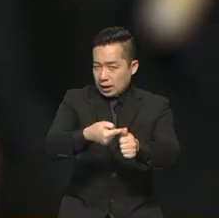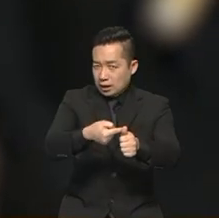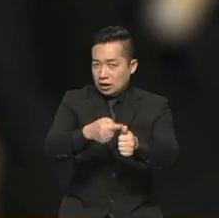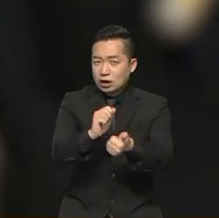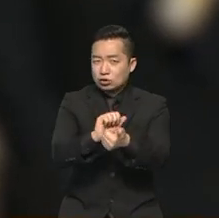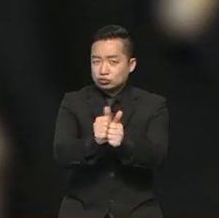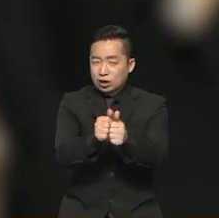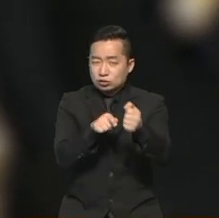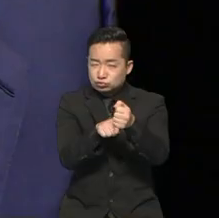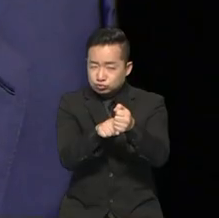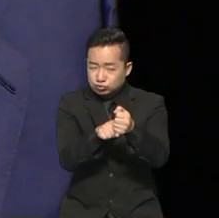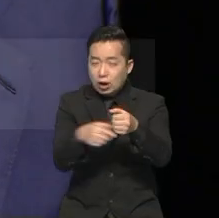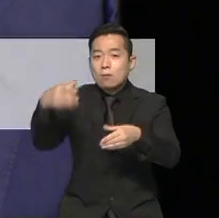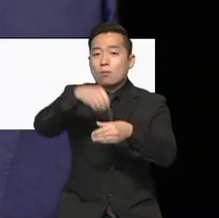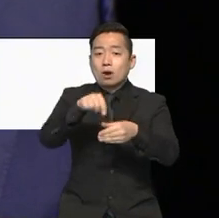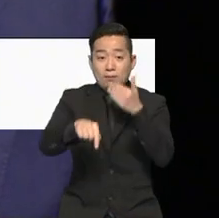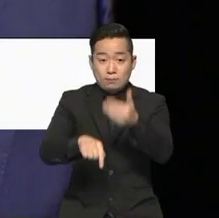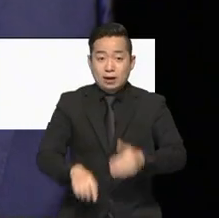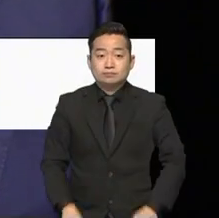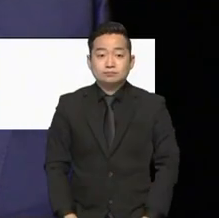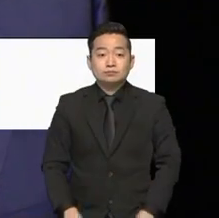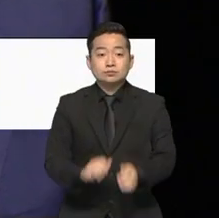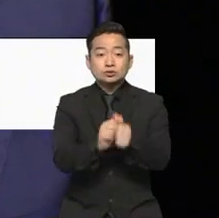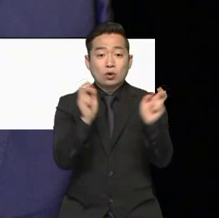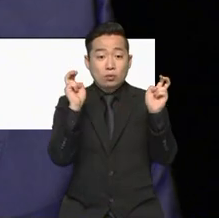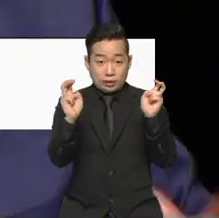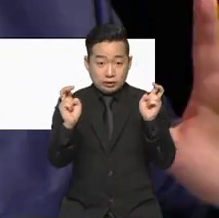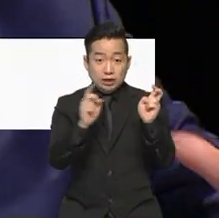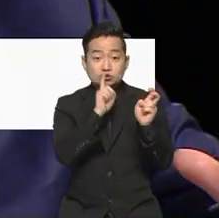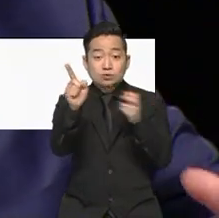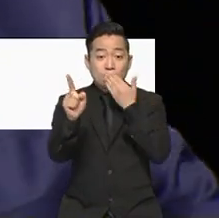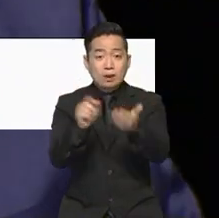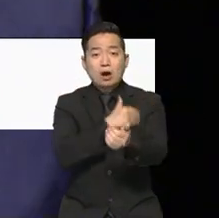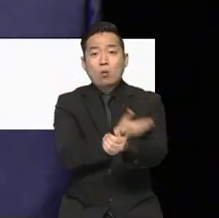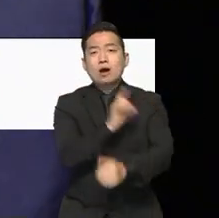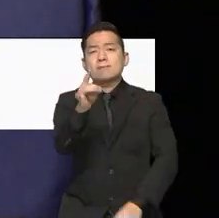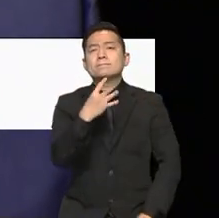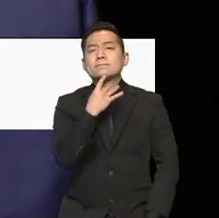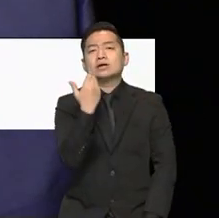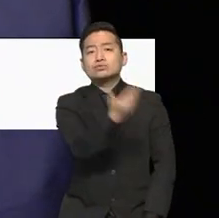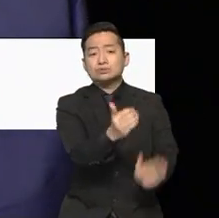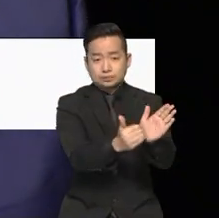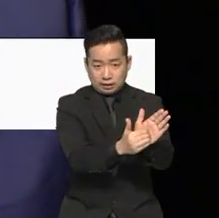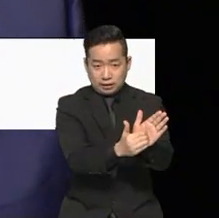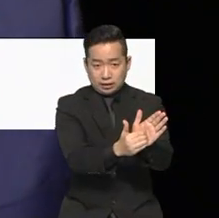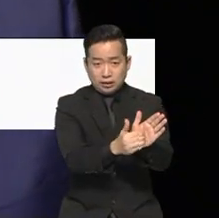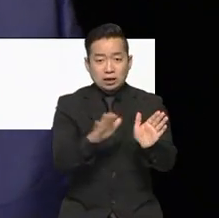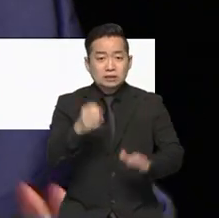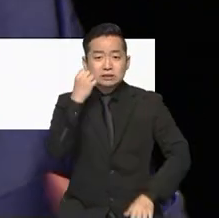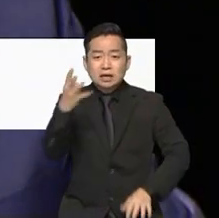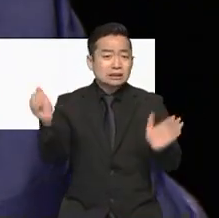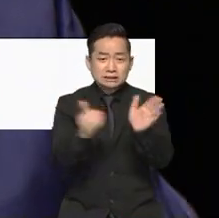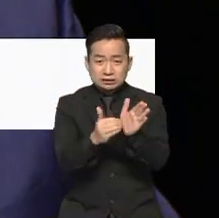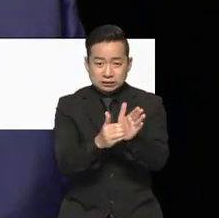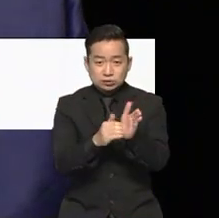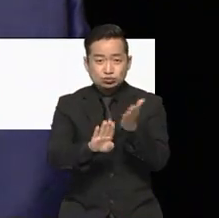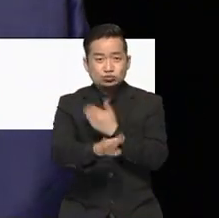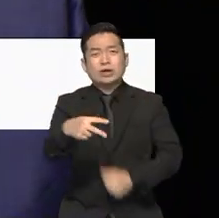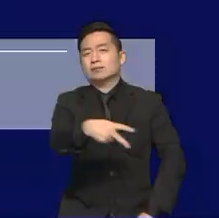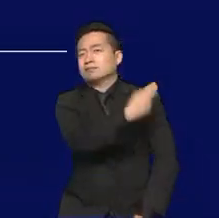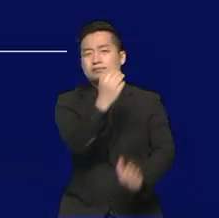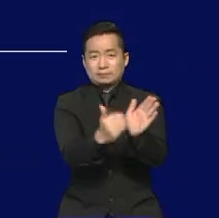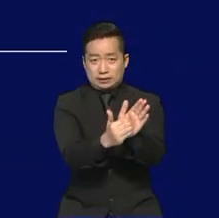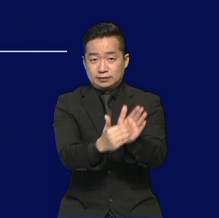될 수 있는 겁니다. 증권회사 직원한테 주문을 낼 수 있는 권한만 줬는데 그거 4개월 딱 하고는 그 사람하고는